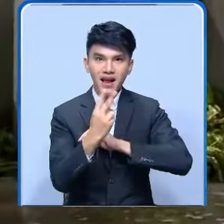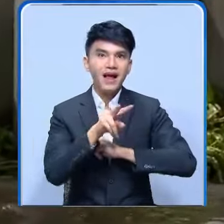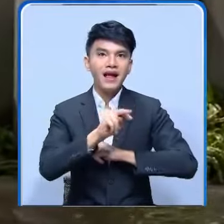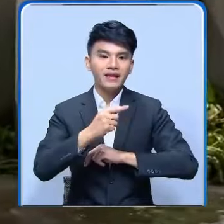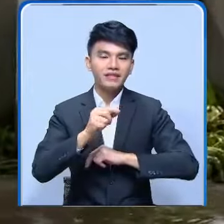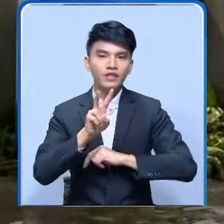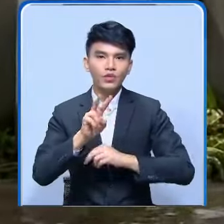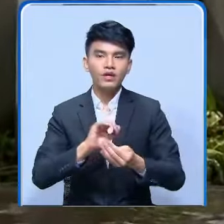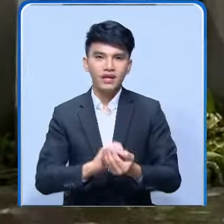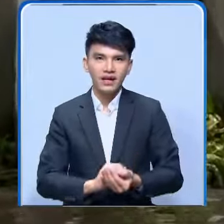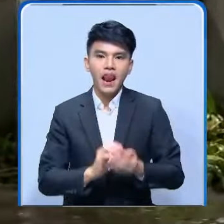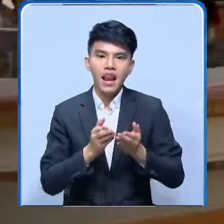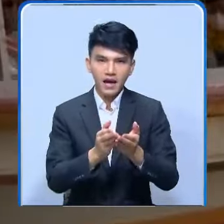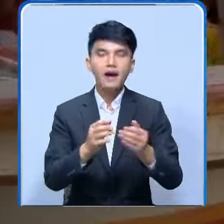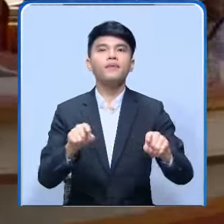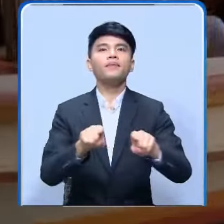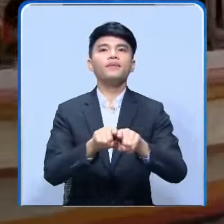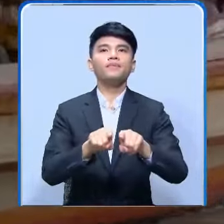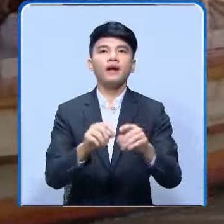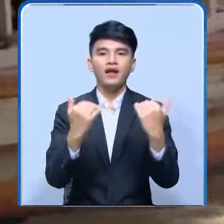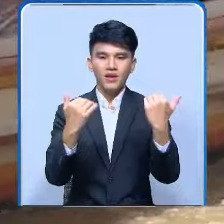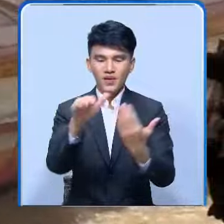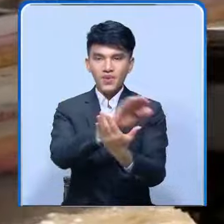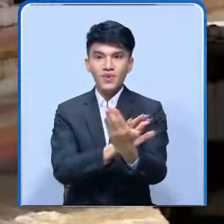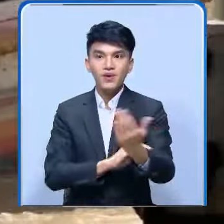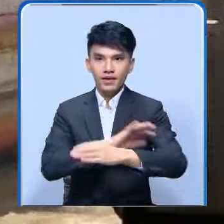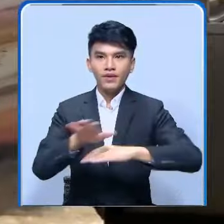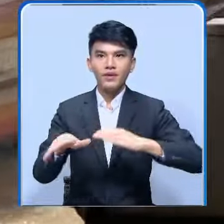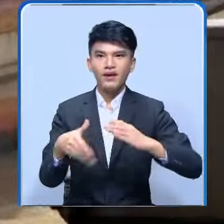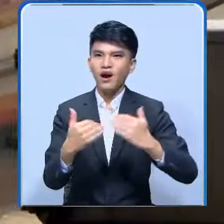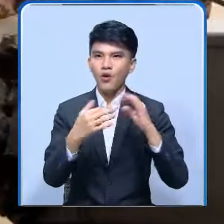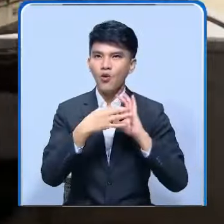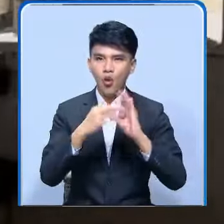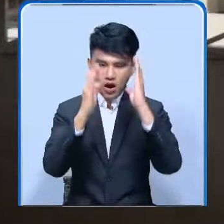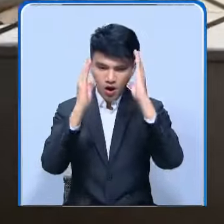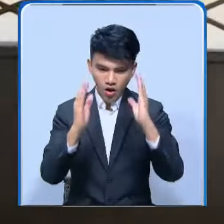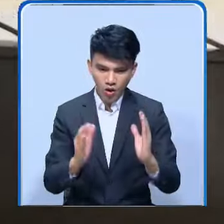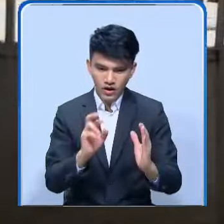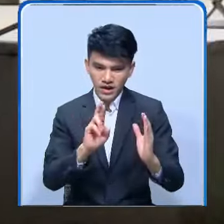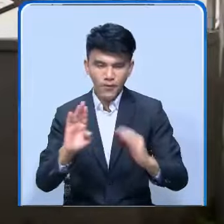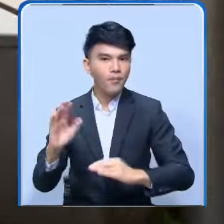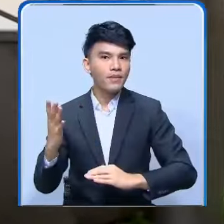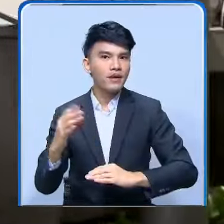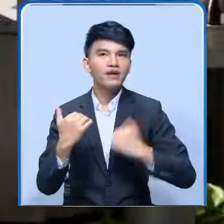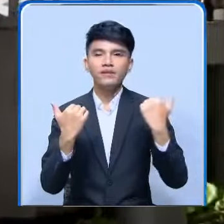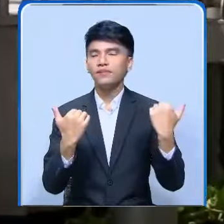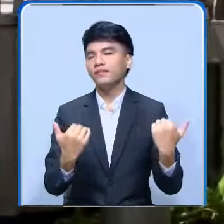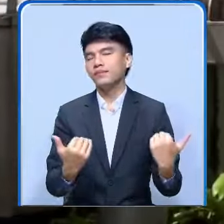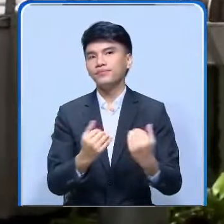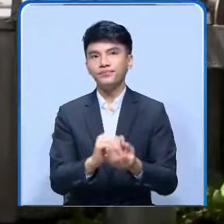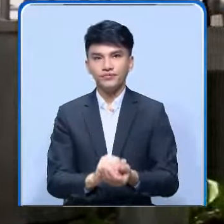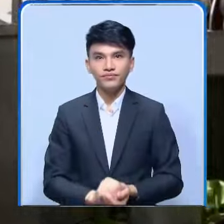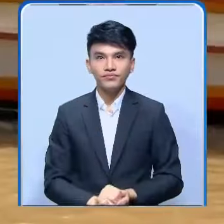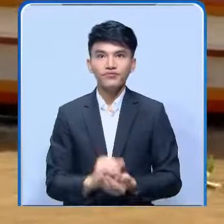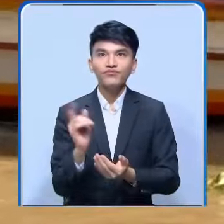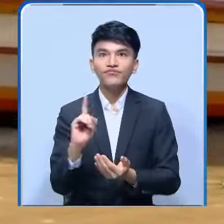อบคลุมไปถึงเรือโดยสารด้วยทั้งประเทศ คราวนี้มันจะห่วงคนที่ไม่ได้อยู่ในระบบอะสิถูกไหมพวกที่ไปติ